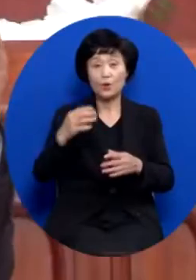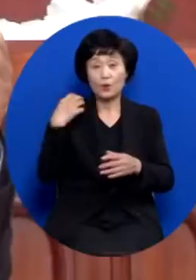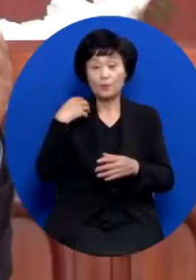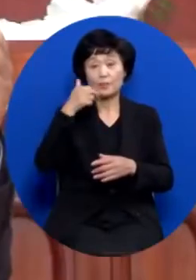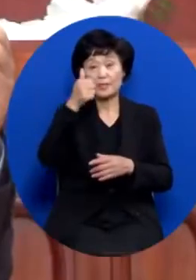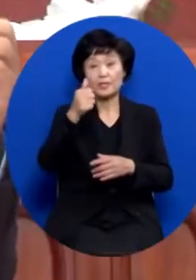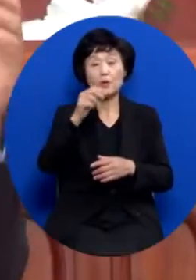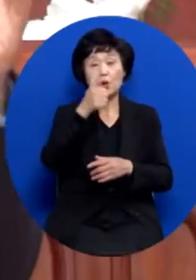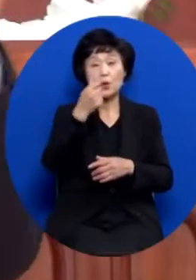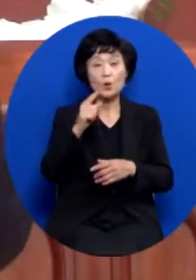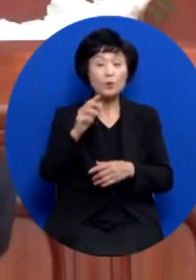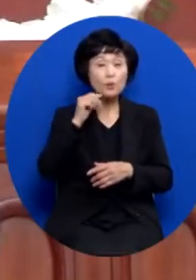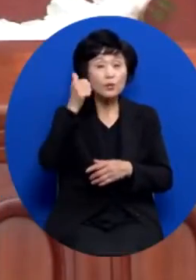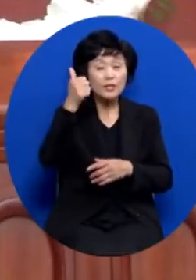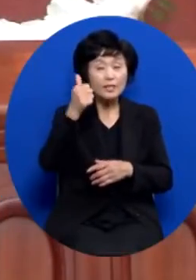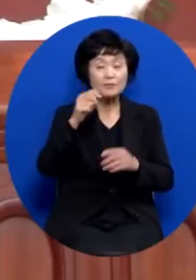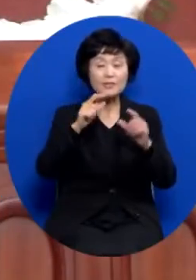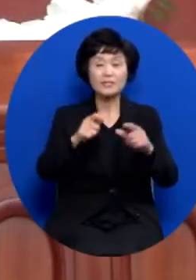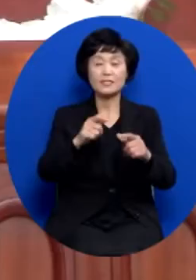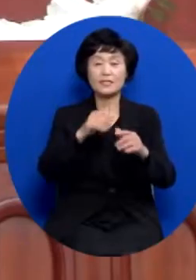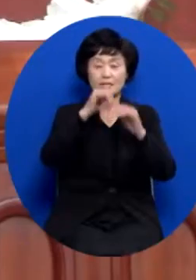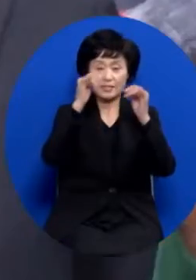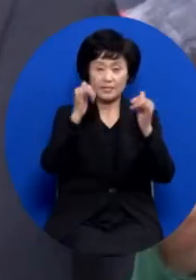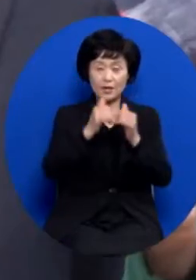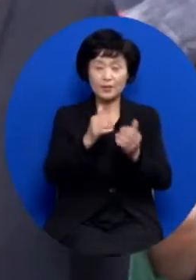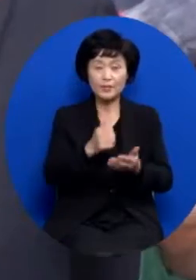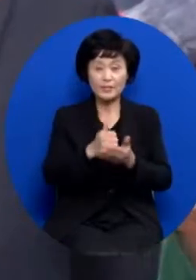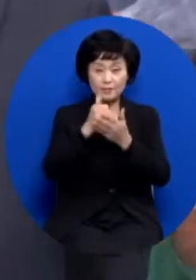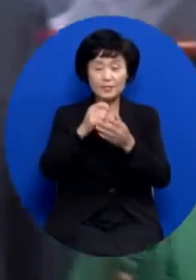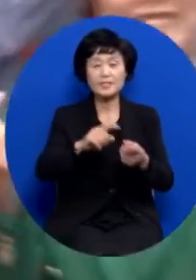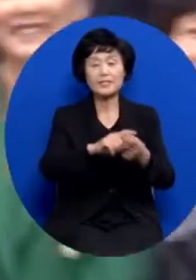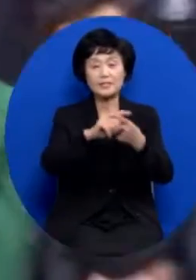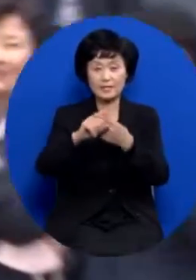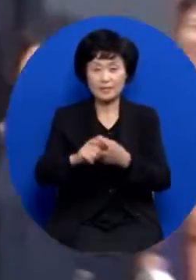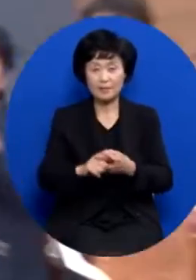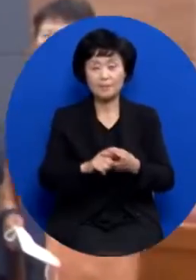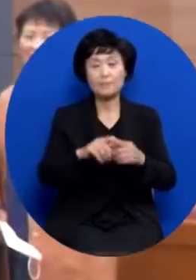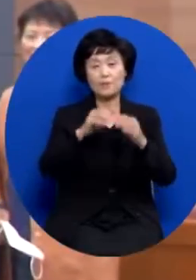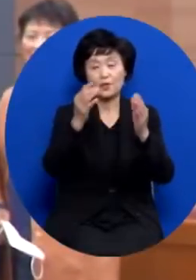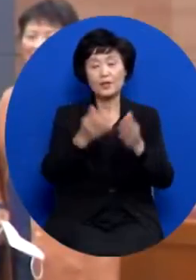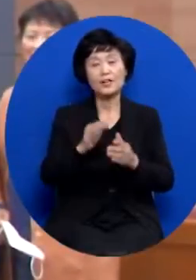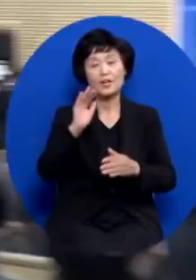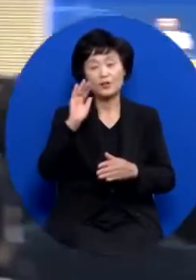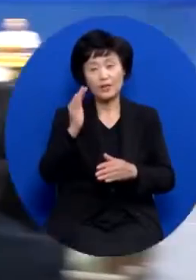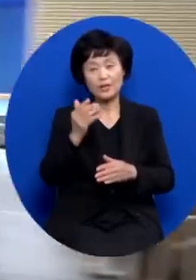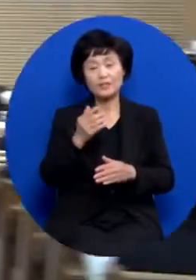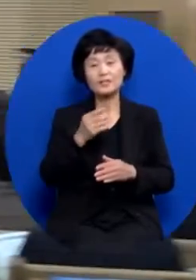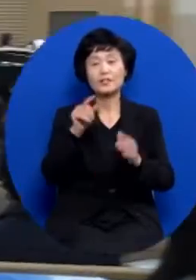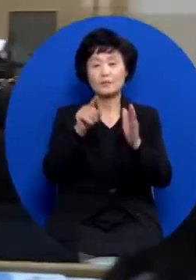홍일기 목사는 지역사회를 섬기는 연합회가 될 것이라고 취임사를 전했습니다.